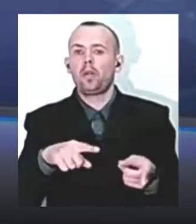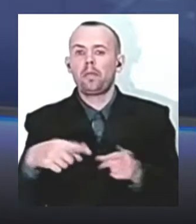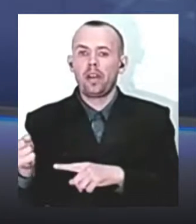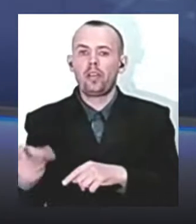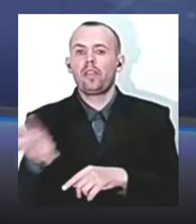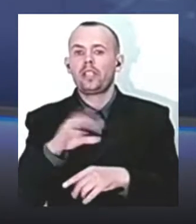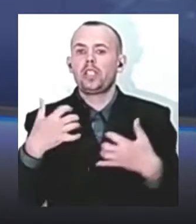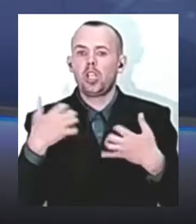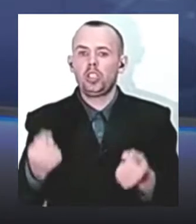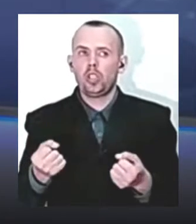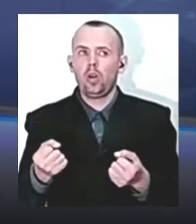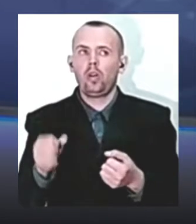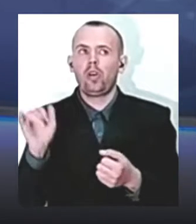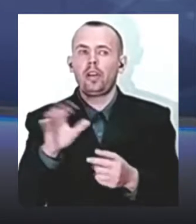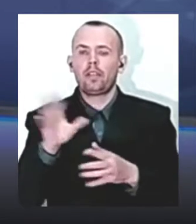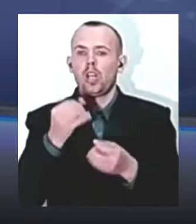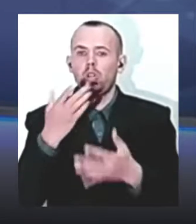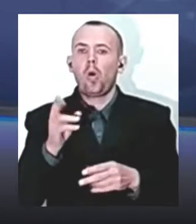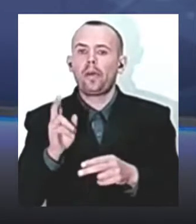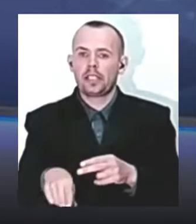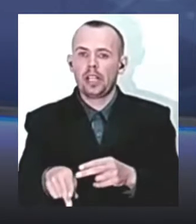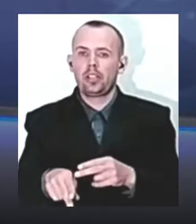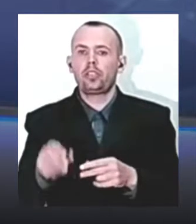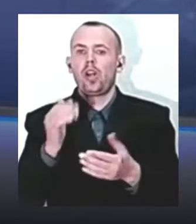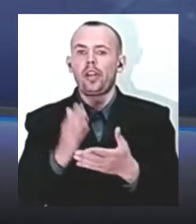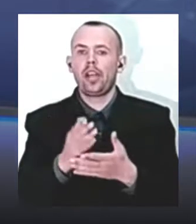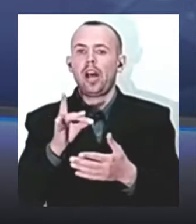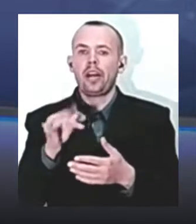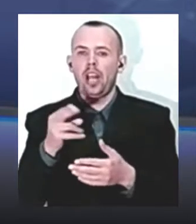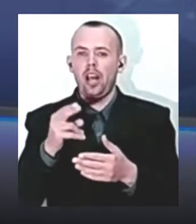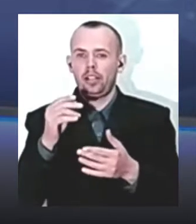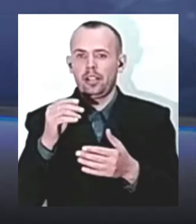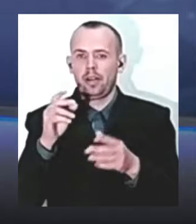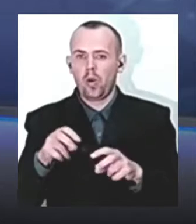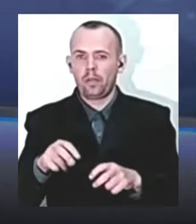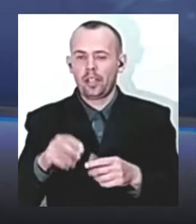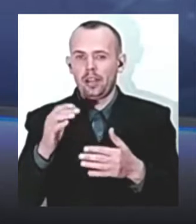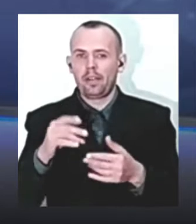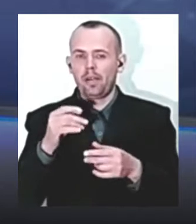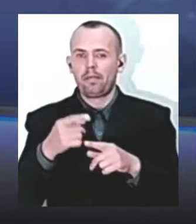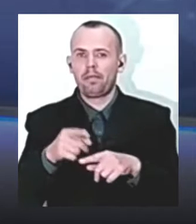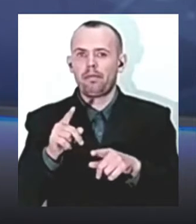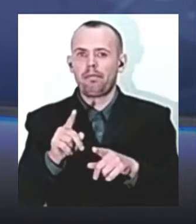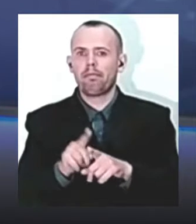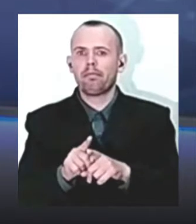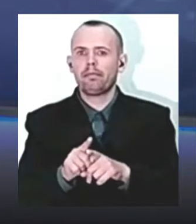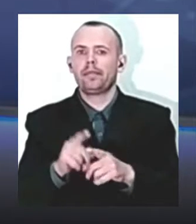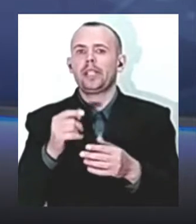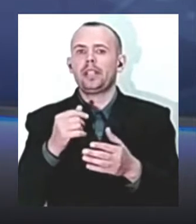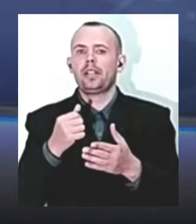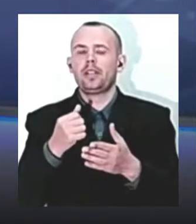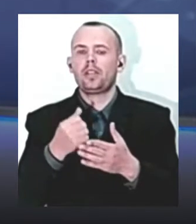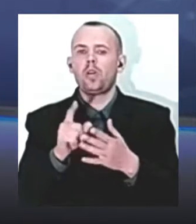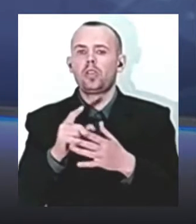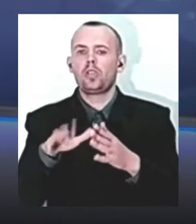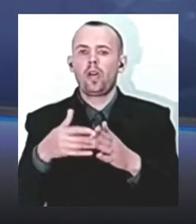і все добре закінчилось. Є ряд проблем, ми розбиралися, бо приміщення на Ядова досі не введено в експлуатацію.